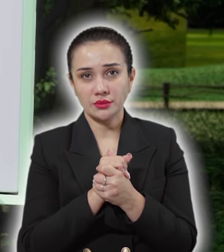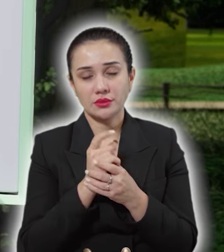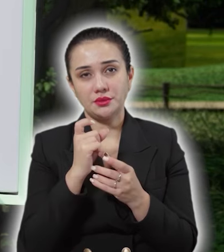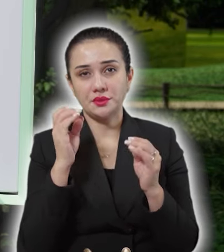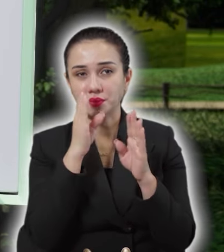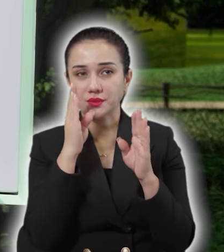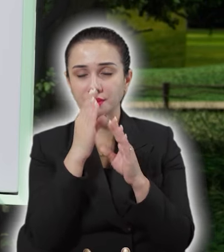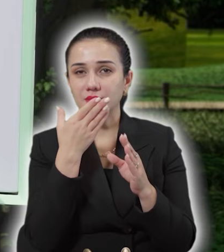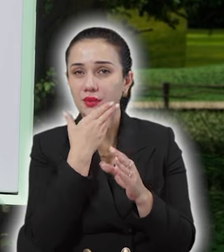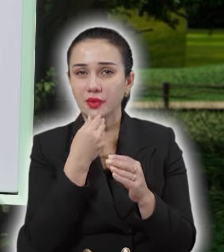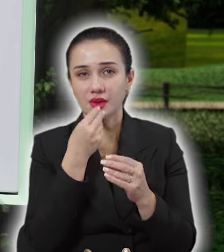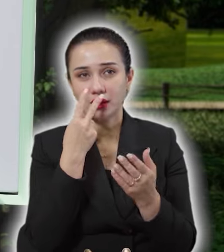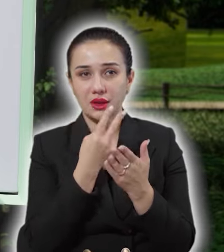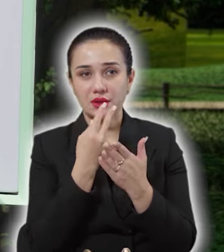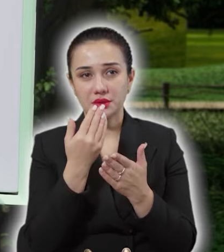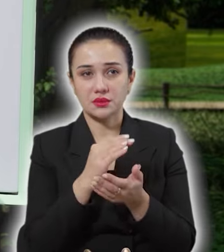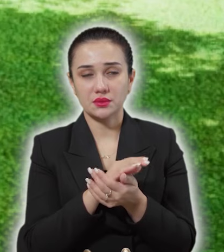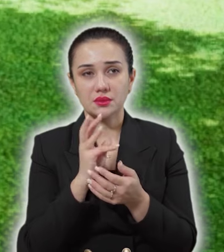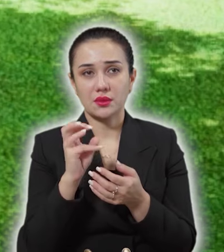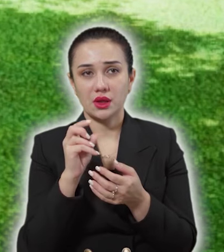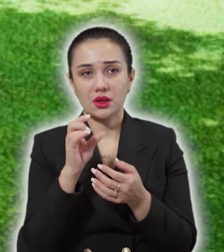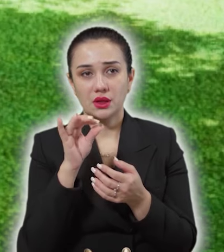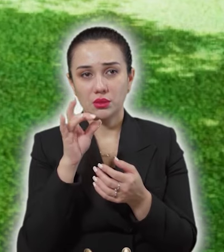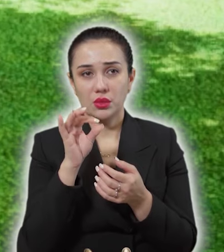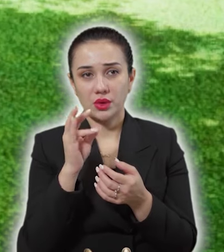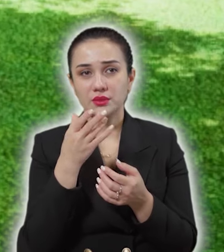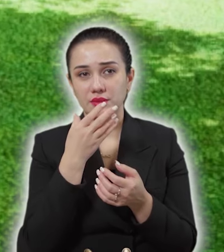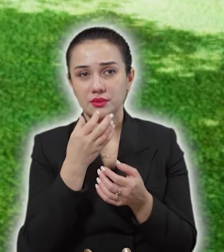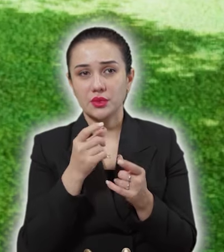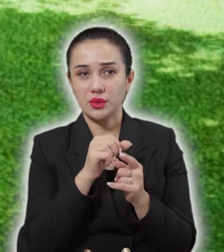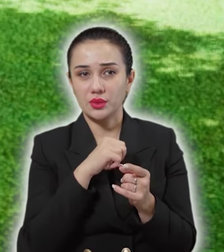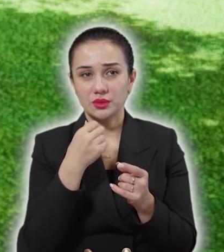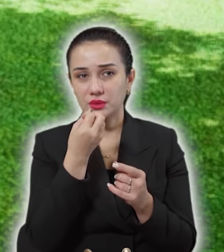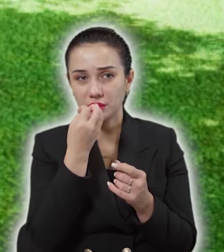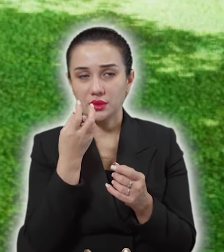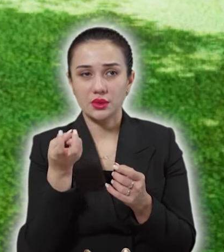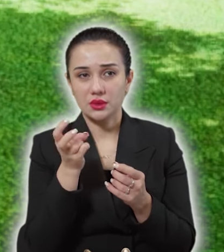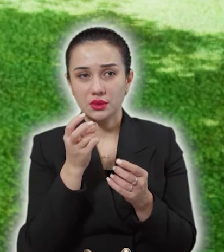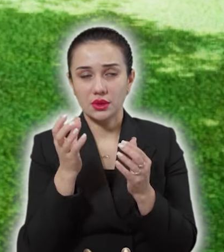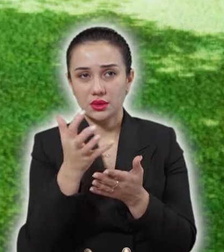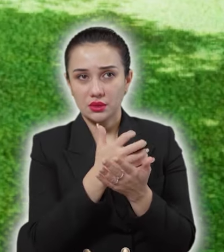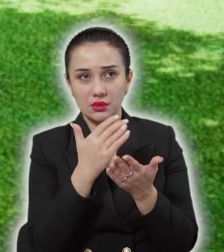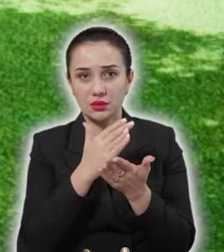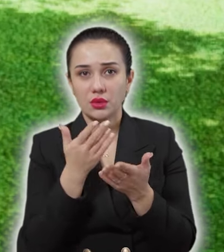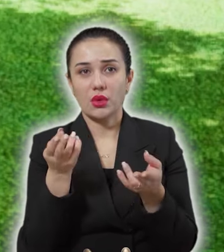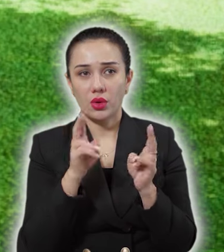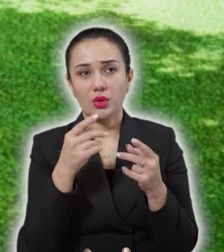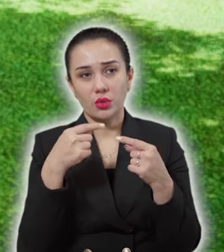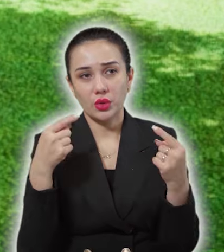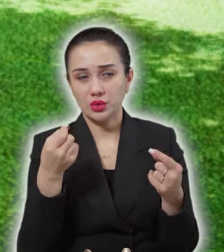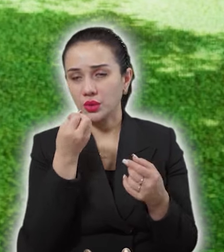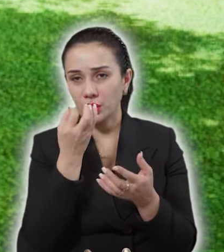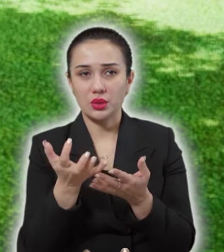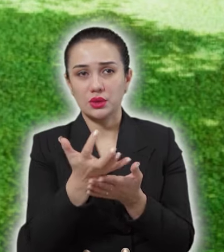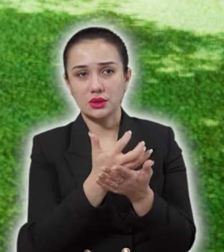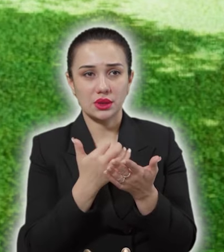Ha, tabiatning go'zalligini qara. Mehribon, qara o'zi momoqaymoq tergani kelgandik. Momoqaymoq